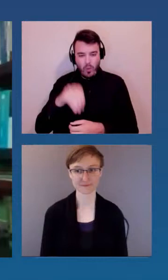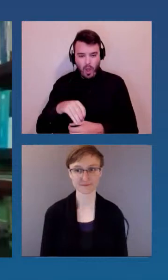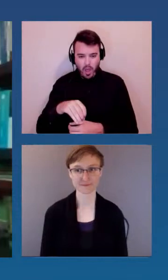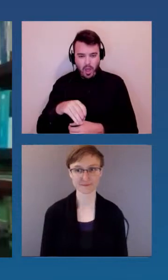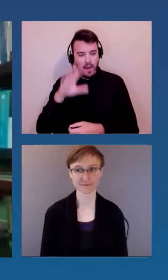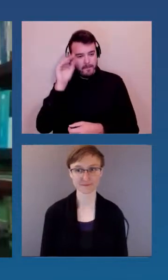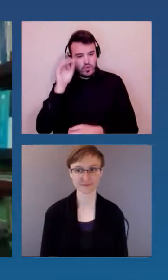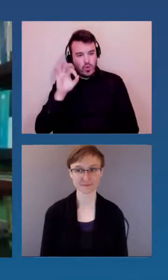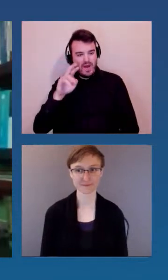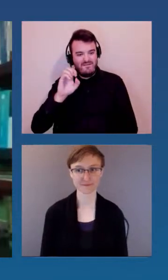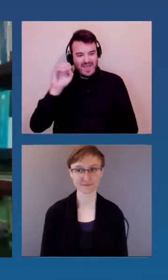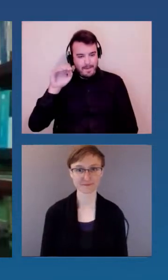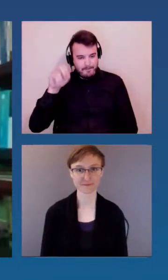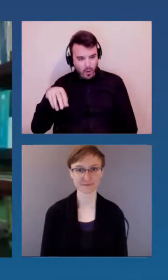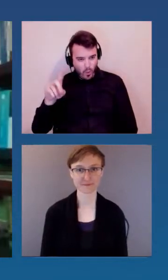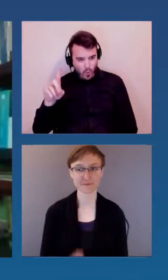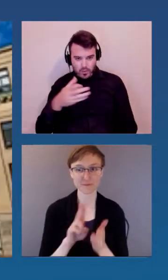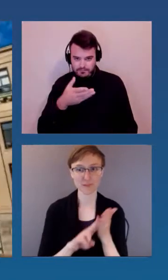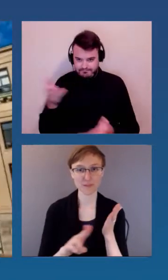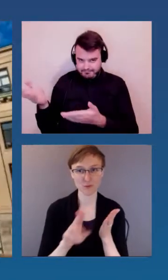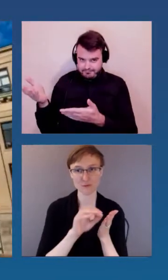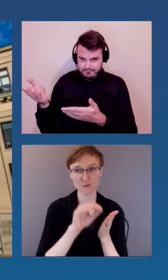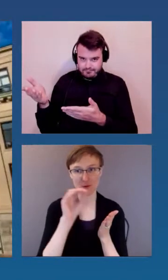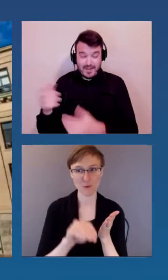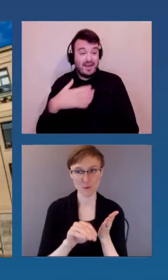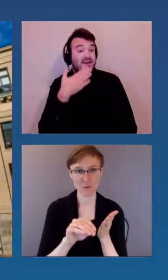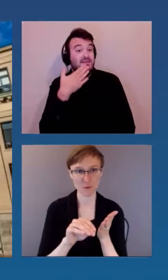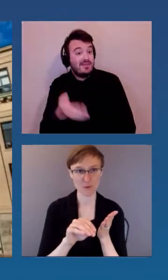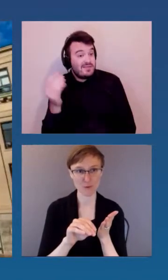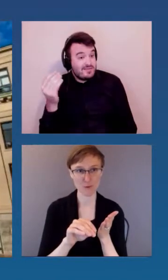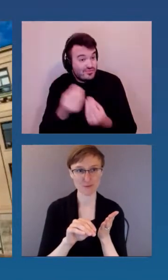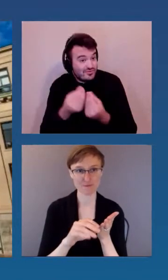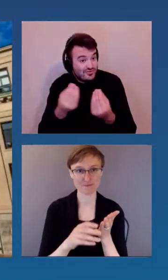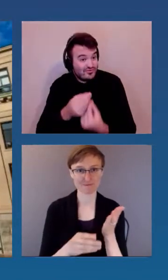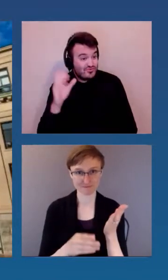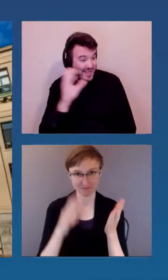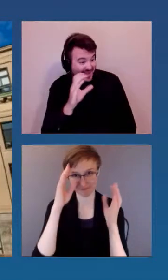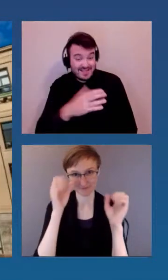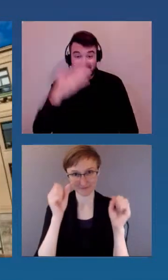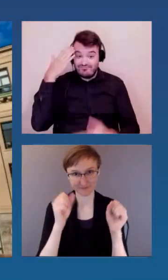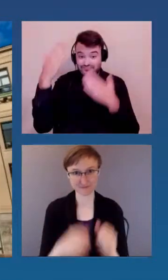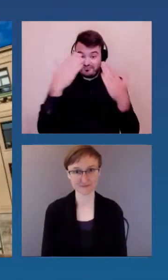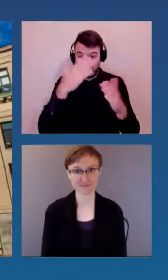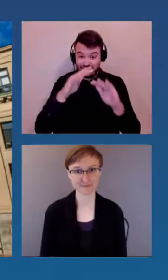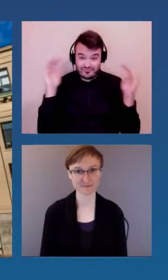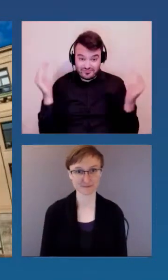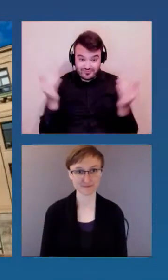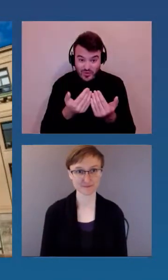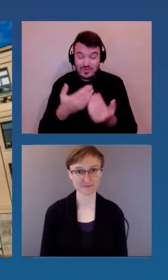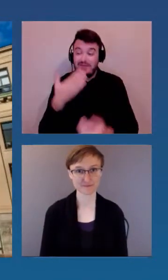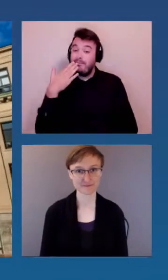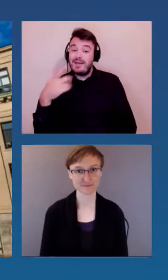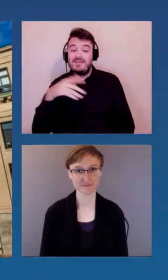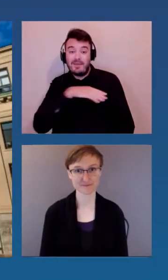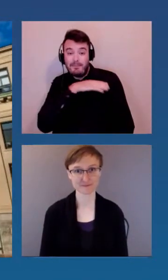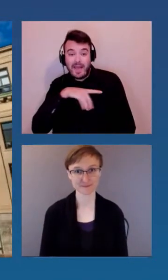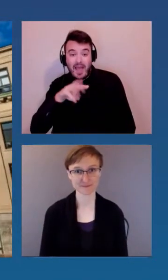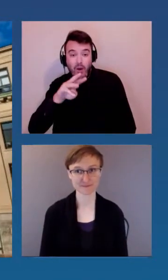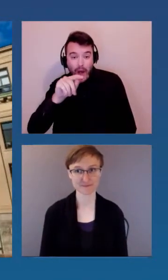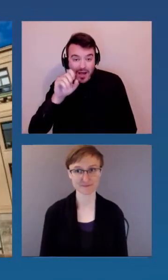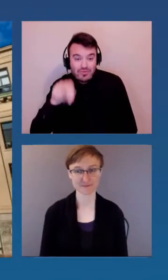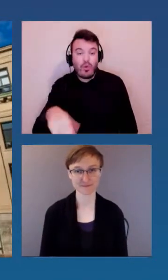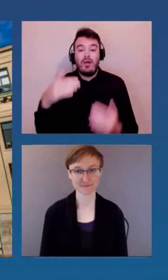communauté. Merci aux étudiants qui sont avec nous aujourd'hui et j'espère que ce qu'on vient de se dire sera disponible pour nos étudiants parce qu'il y a